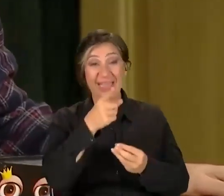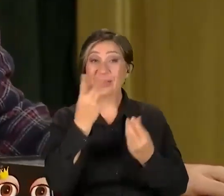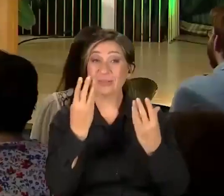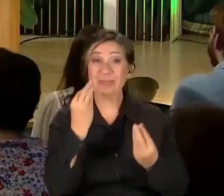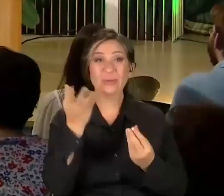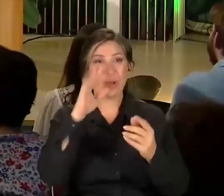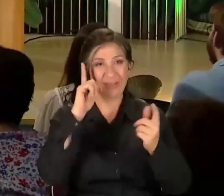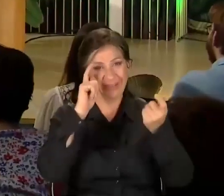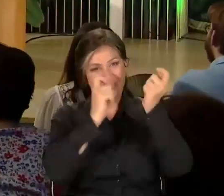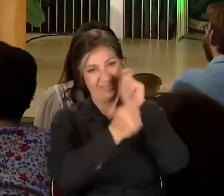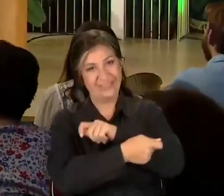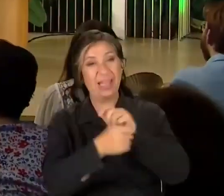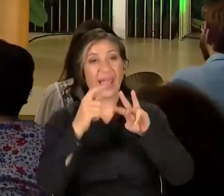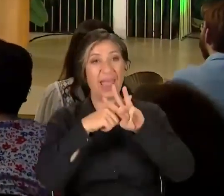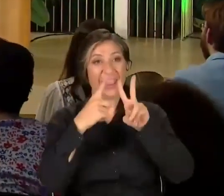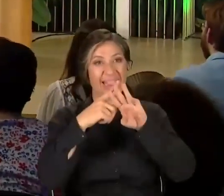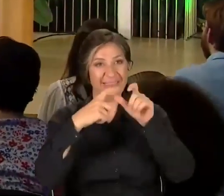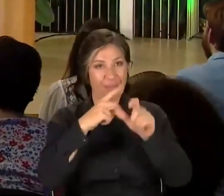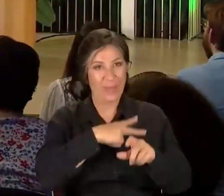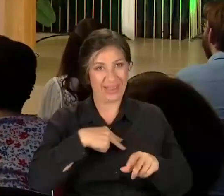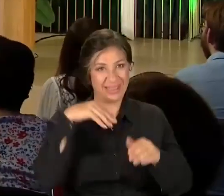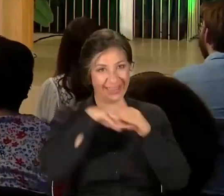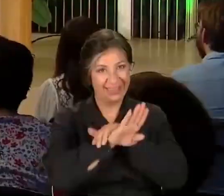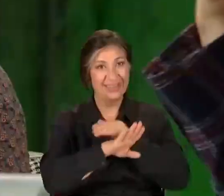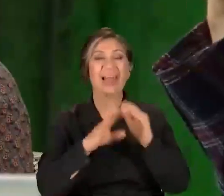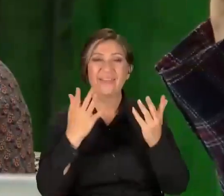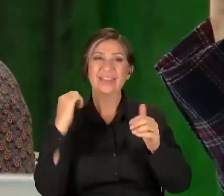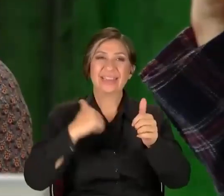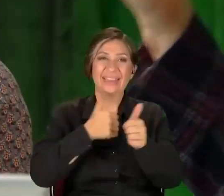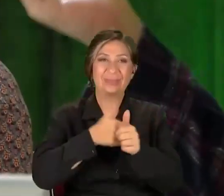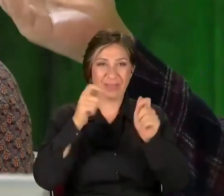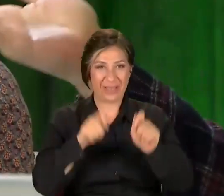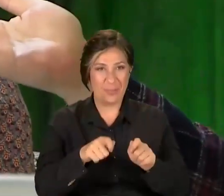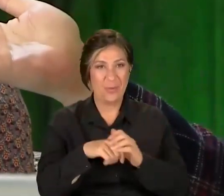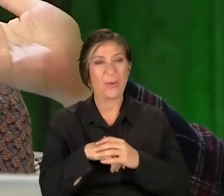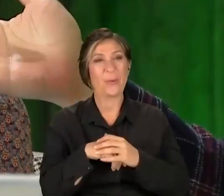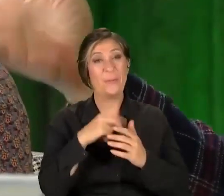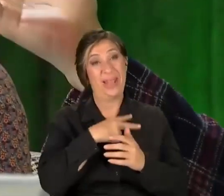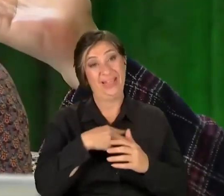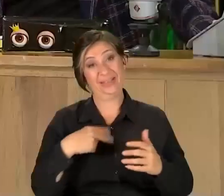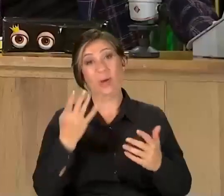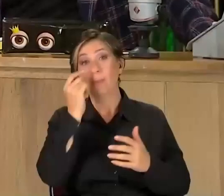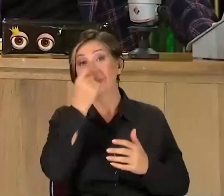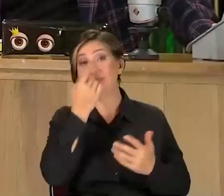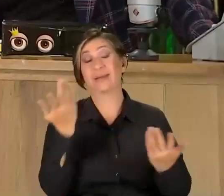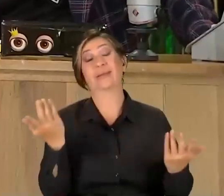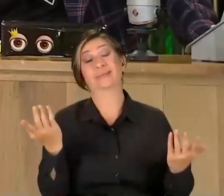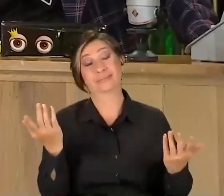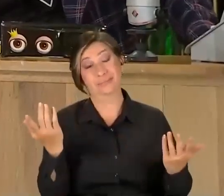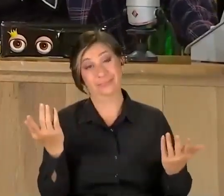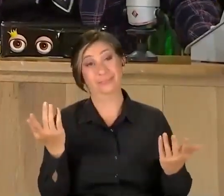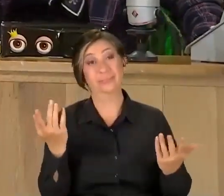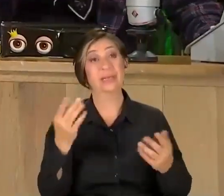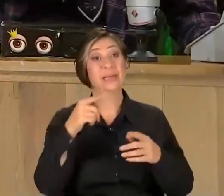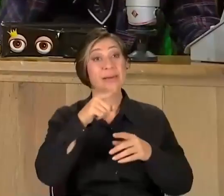çok iyisin. Sonra bu hale geldik. Evet. Enes belediyeci oldu değil mi? Enes evet danışmanlık yapıyor bir belediyede. Danışman, belediyeci. Öyle basit bir adam değil.